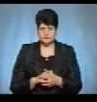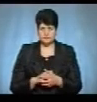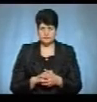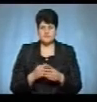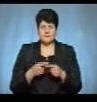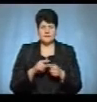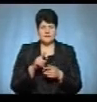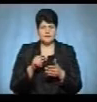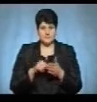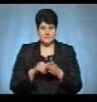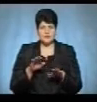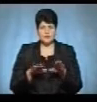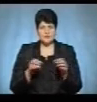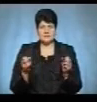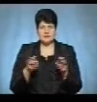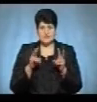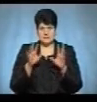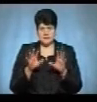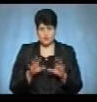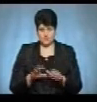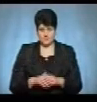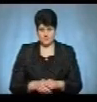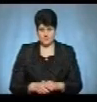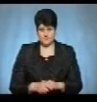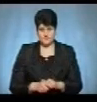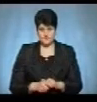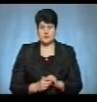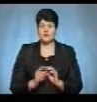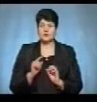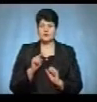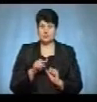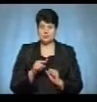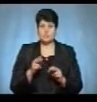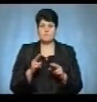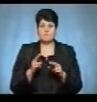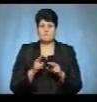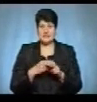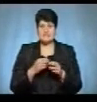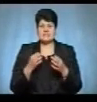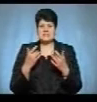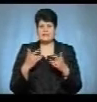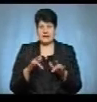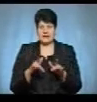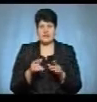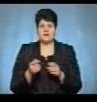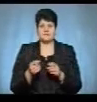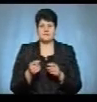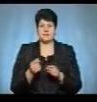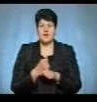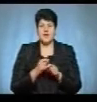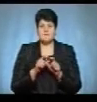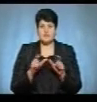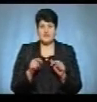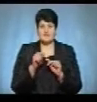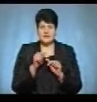це питання регулюється спеціальним законодавством. Тому без звільнення аптеки від цих